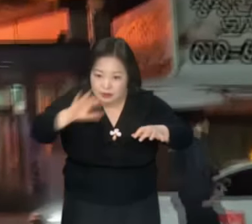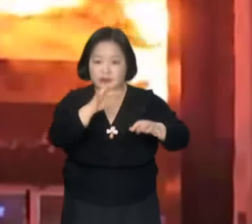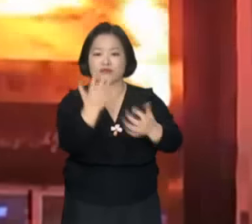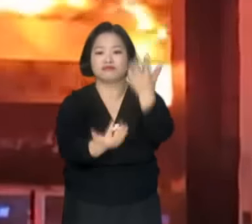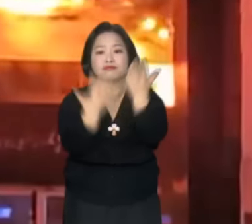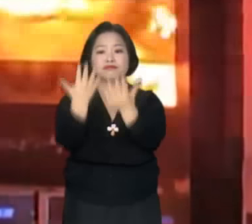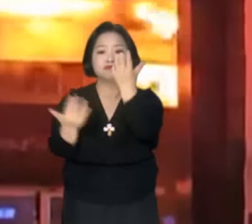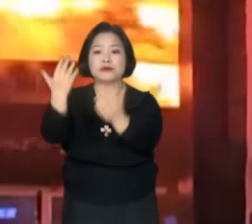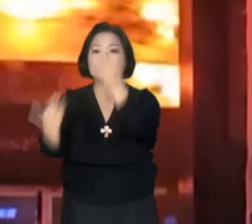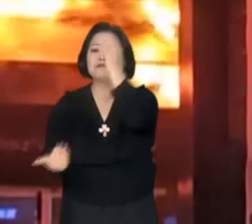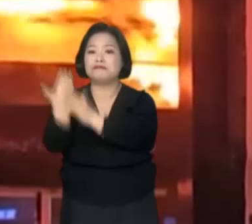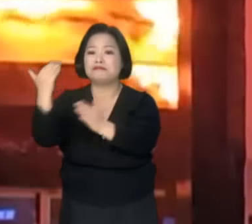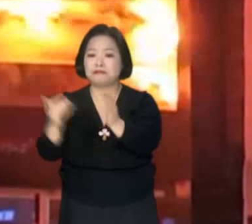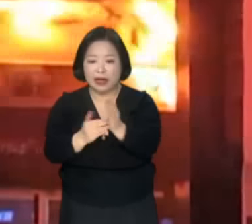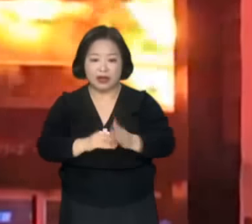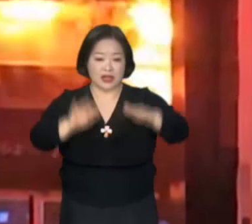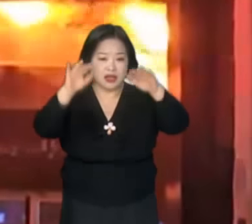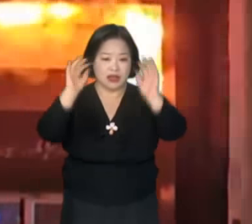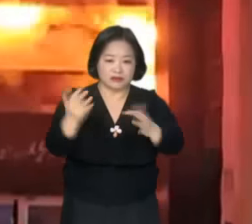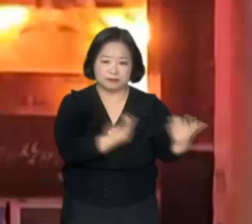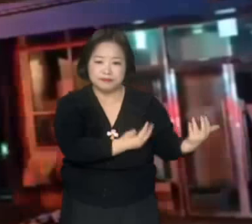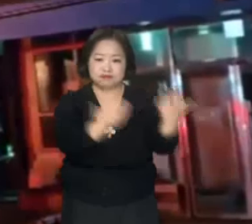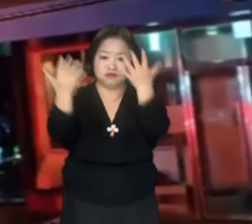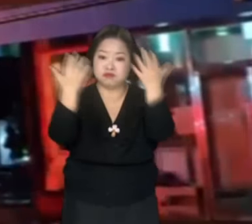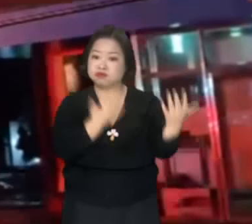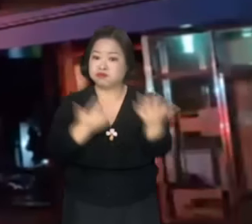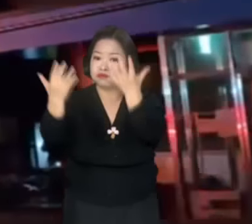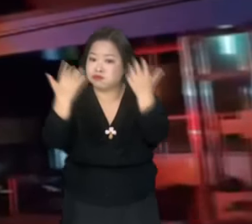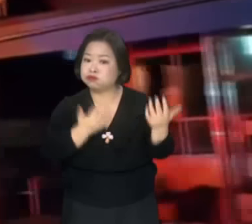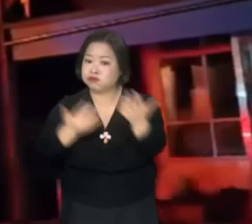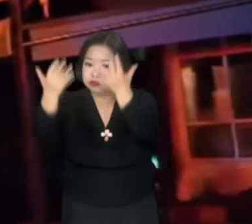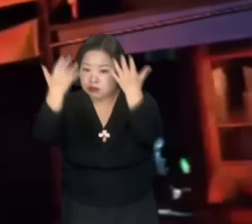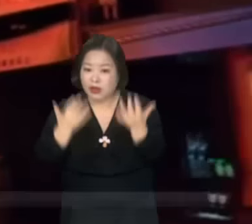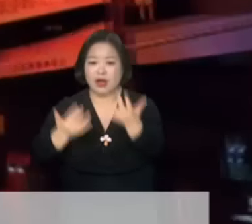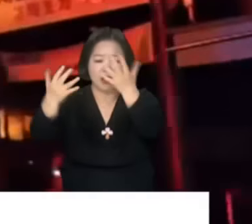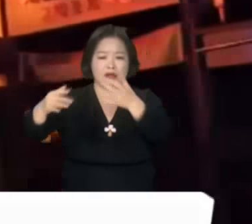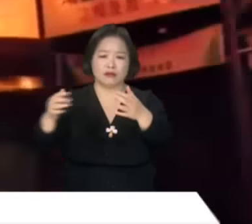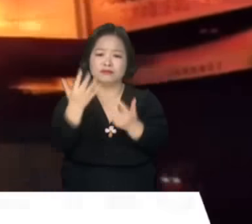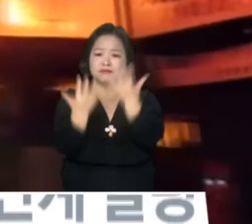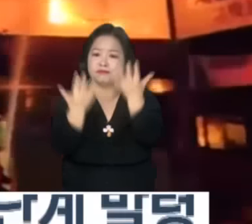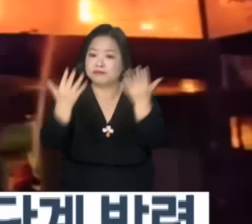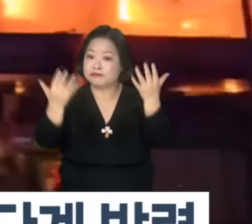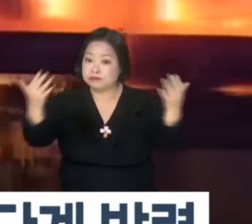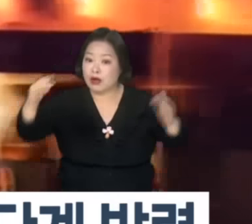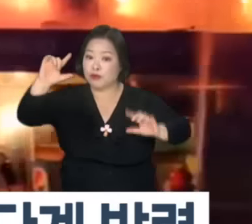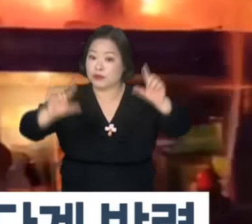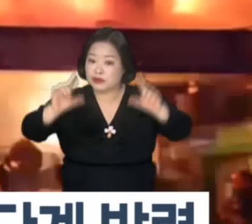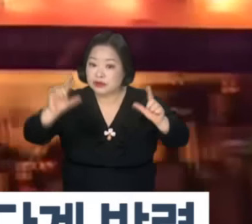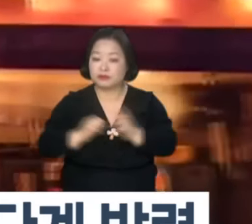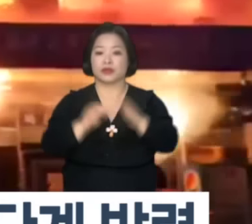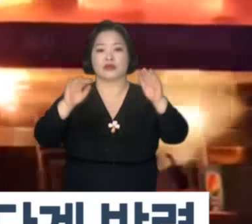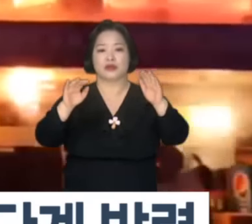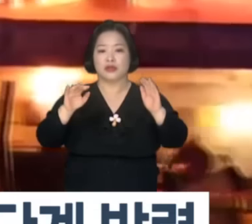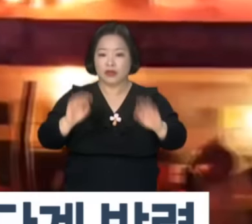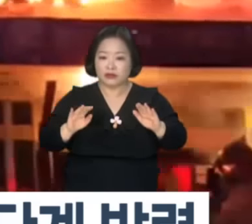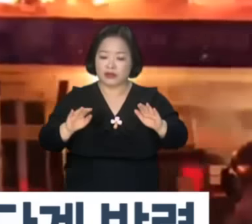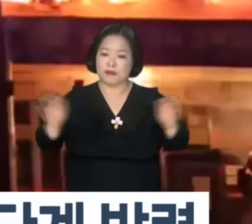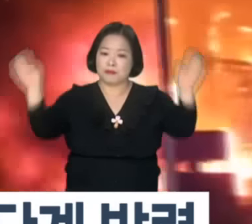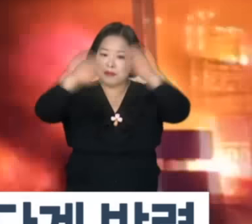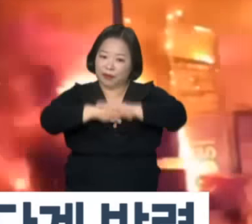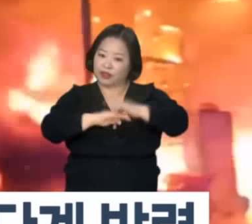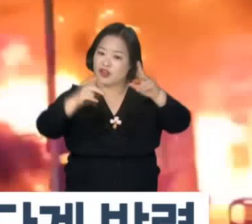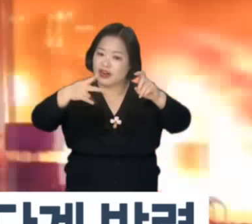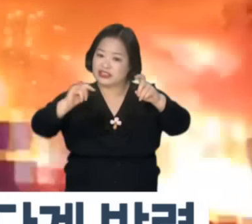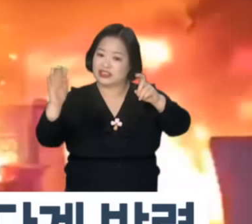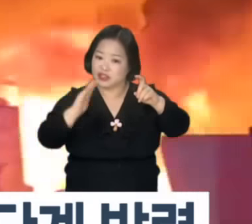휩싸입니다. 희뿌연 연기가 쉴 새 없이 나오고 불은 걷잡을 수 없이 번집니다. 22일 밤 11시쯤